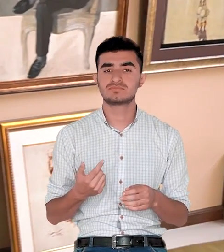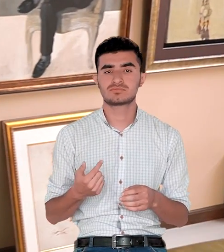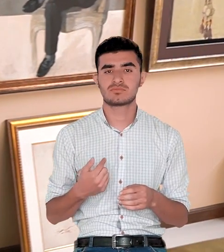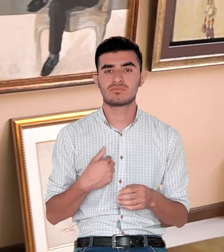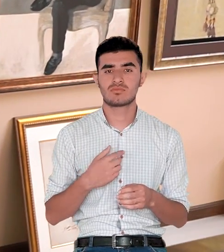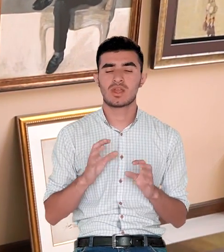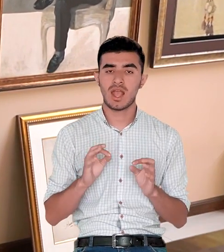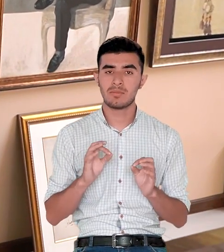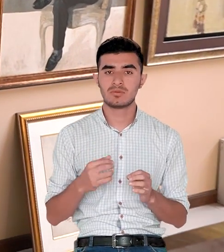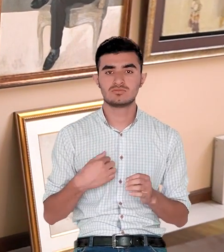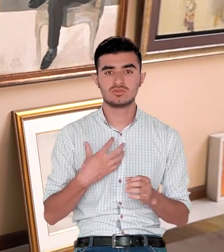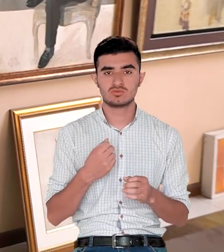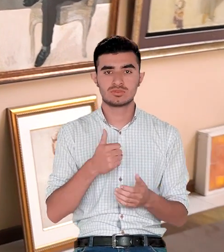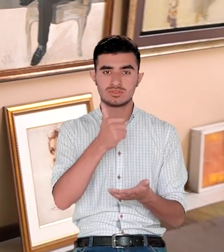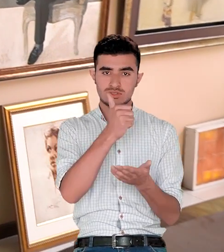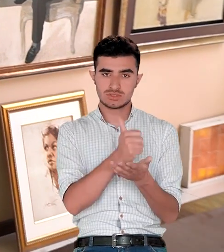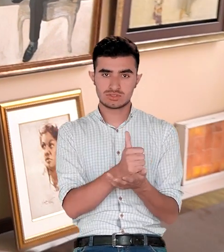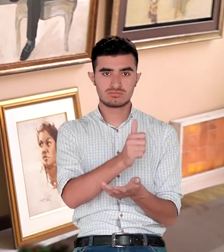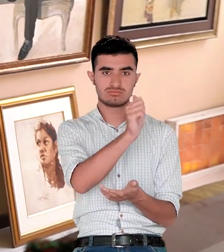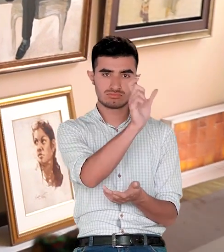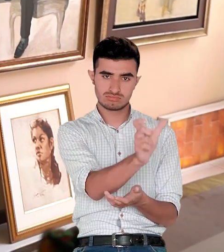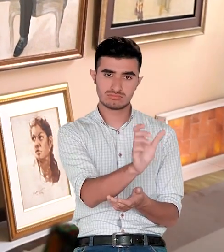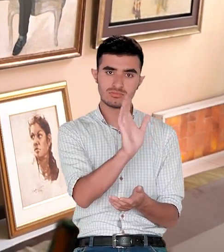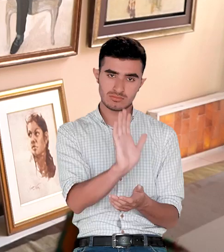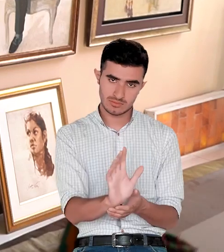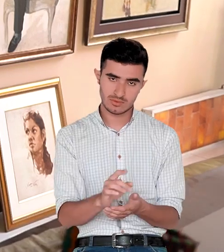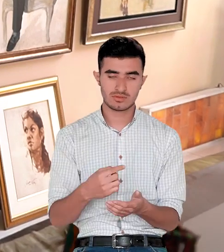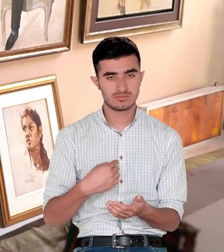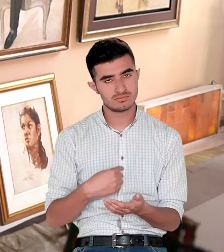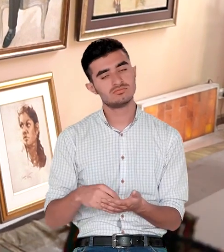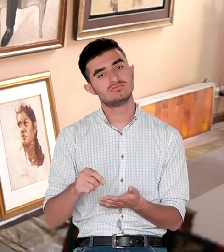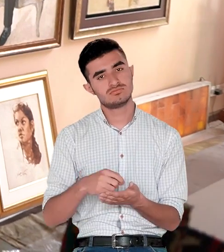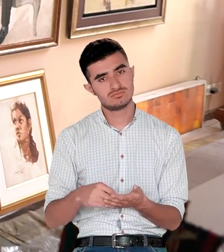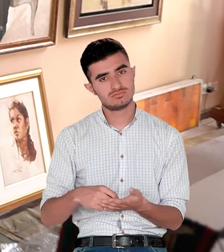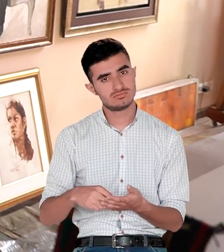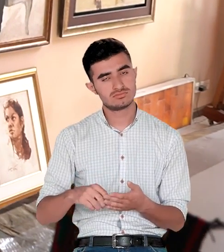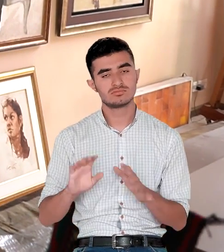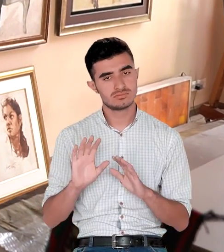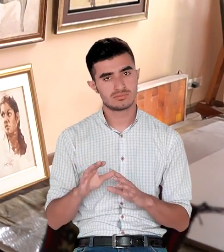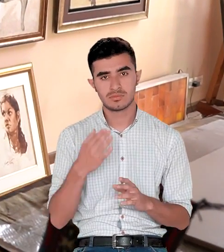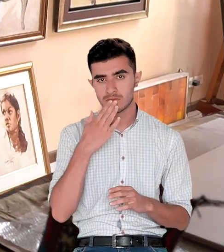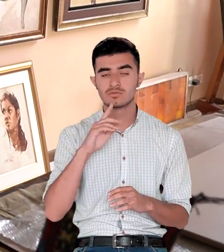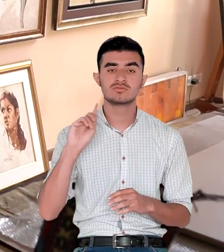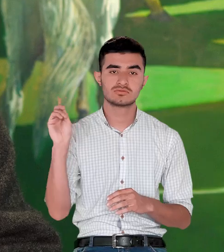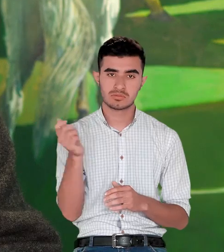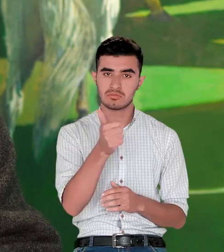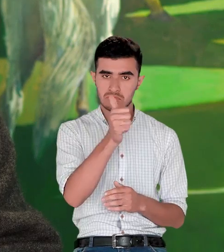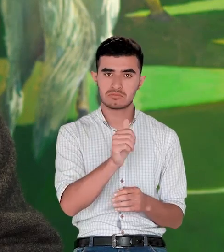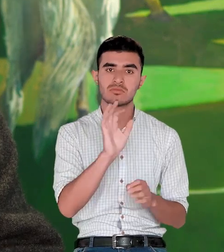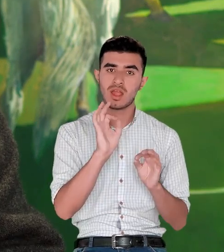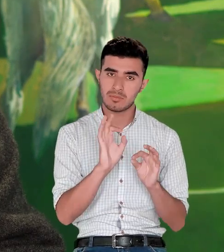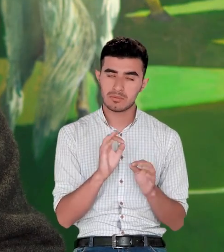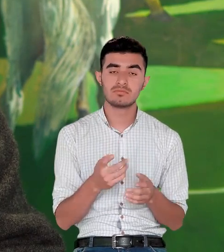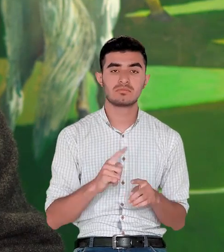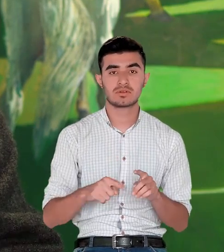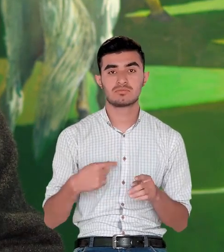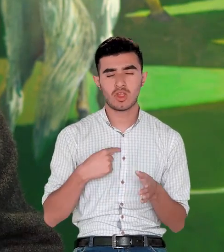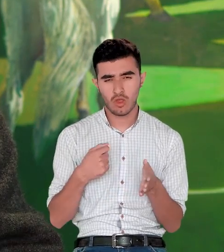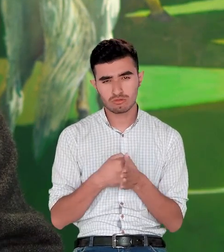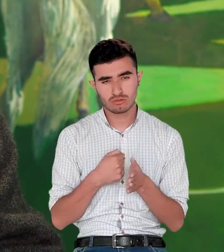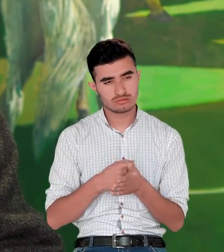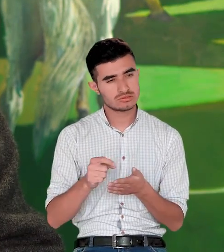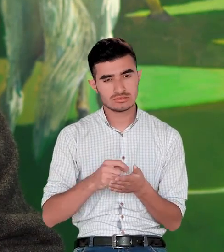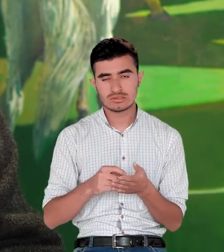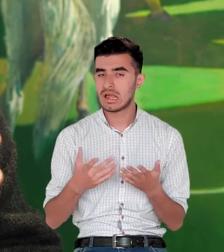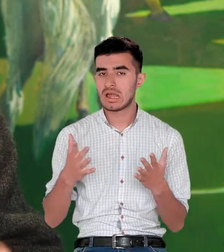یہی کرتے ہیں، تو میں نے کوشش کی لیکن مجھ سے نہیں ہوا. پھر یہ تھا کہ میں لائف ڈرائنگ کچھ کرنی